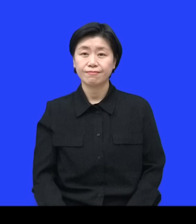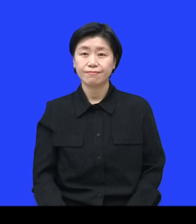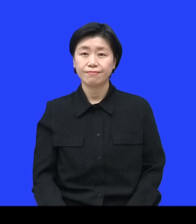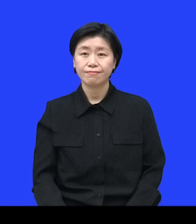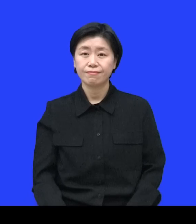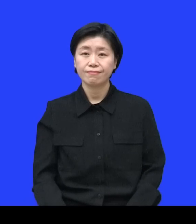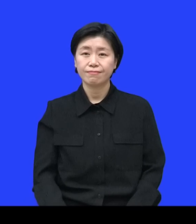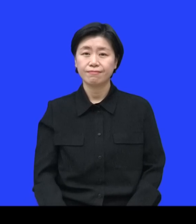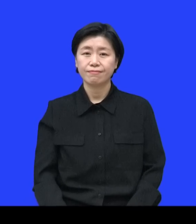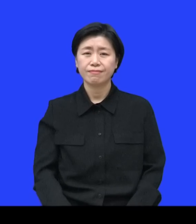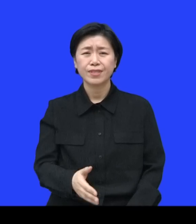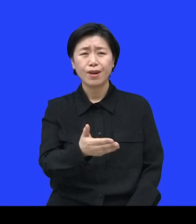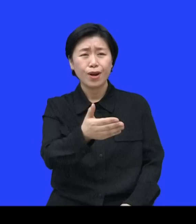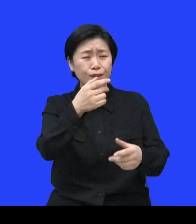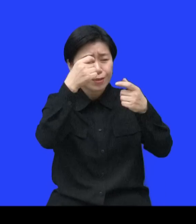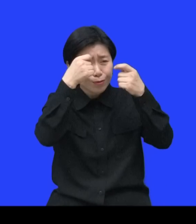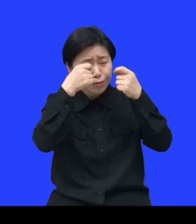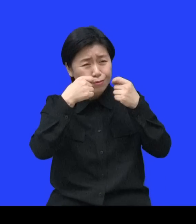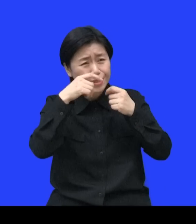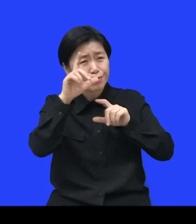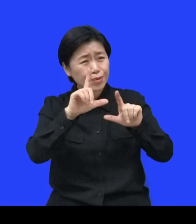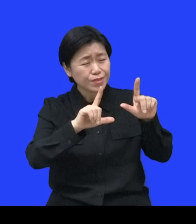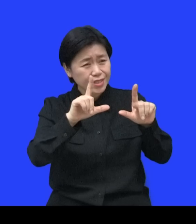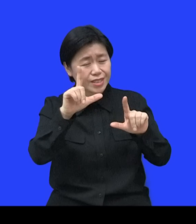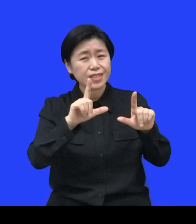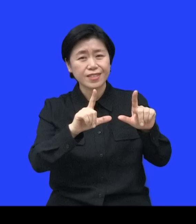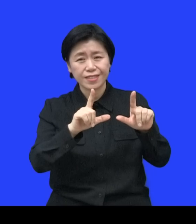저 눈물에 얼마나 많은 그러니까요.